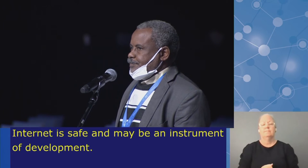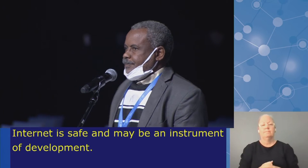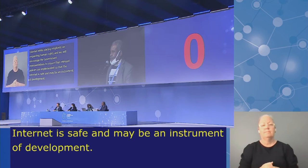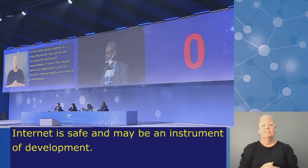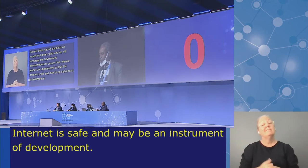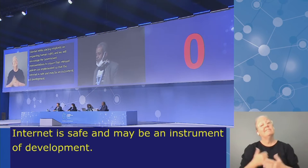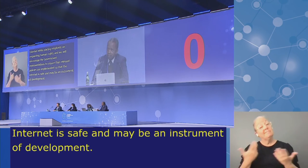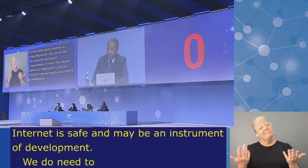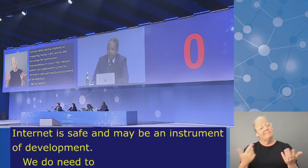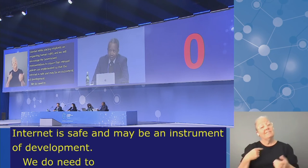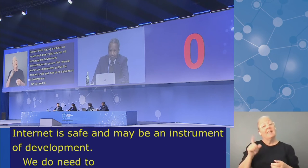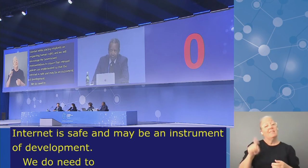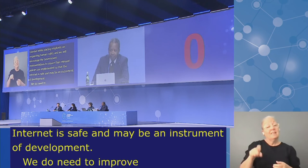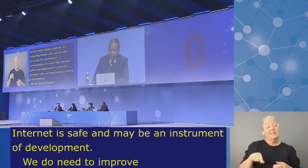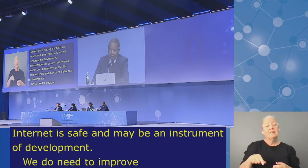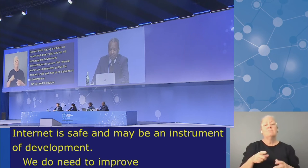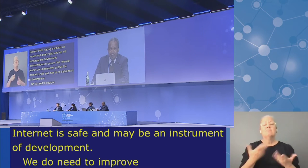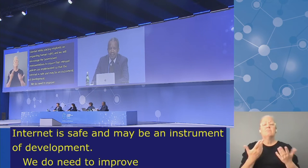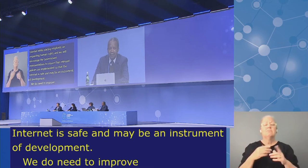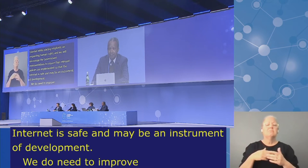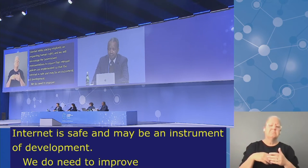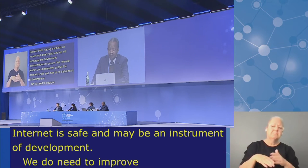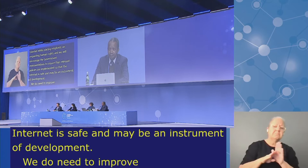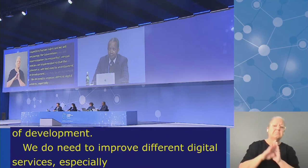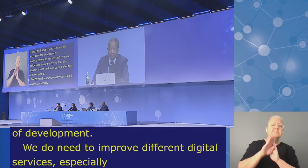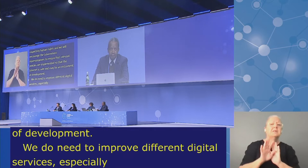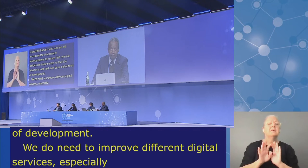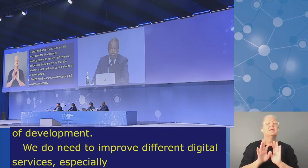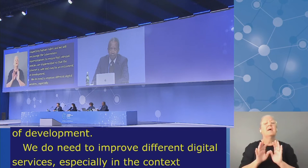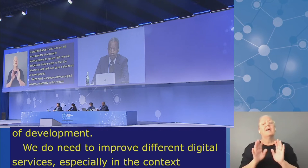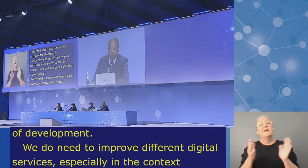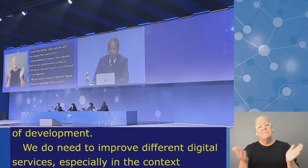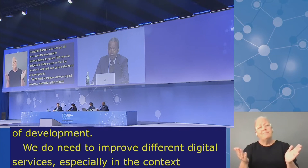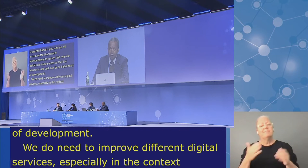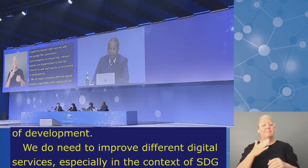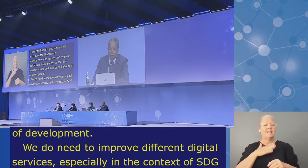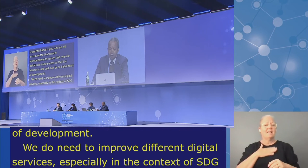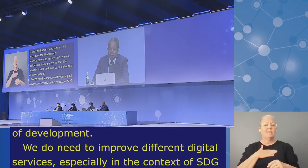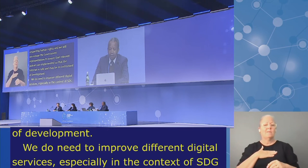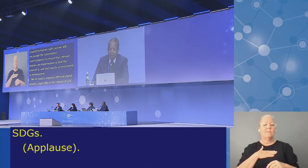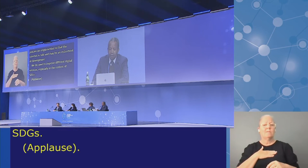Катавице, спасибо польскому народу.